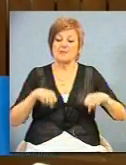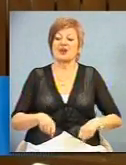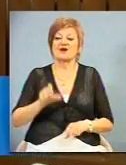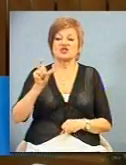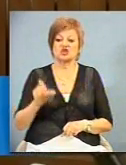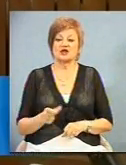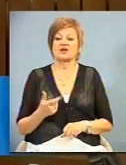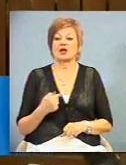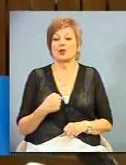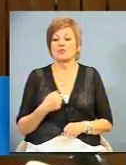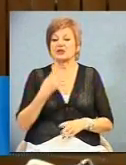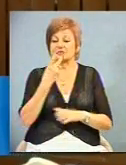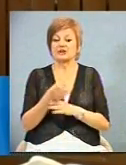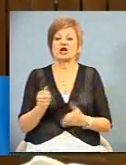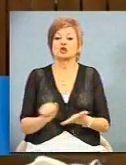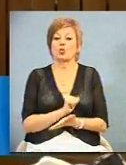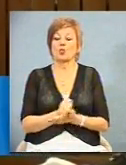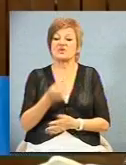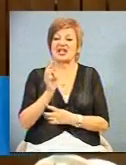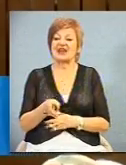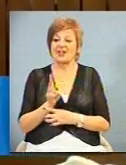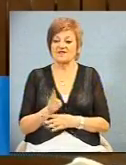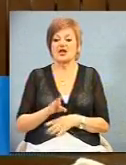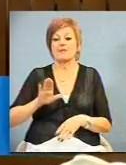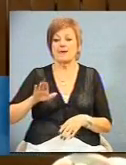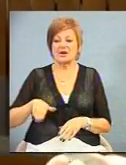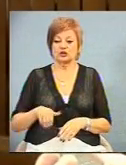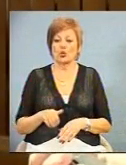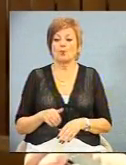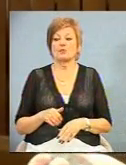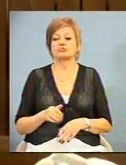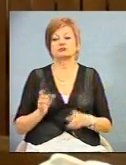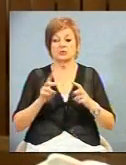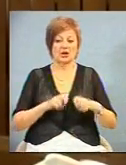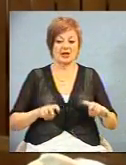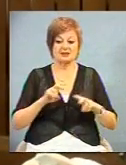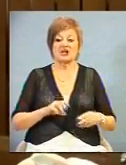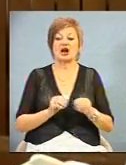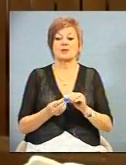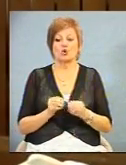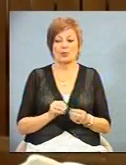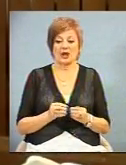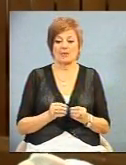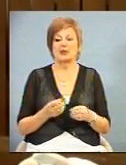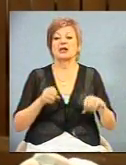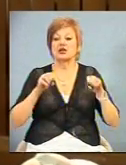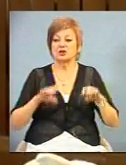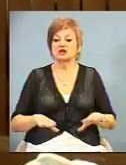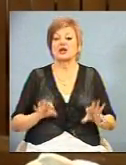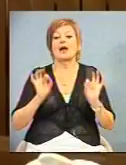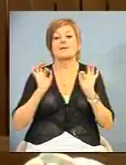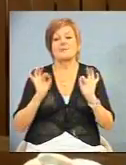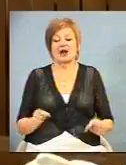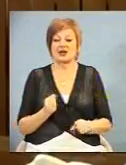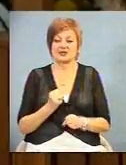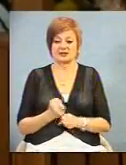тобто ми дивились документальні фільми, а потім розбирали ці всі проблеми і вирішили, як було правильно